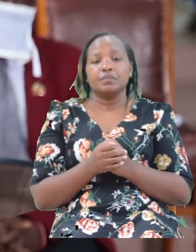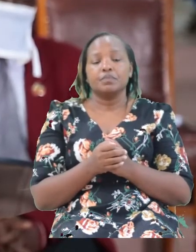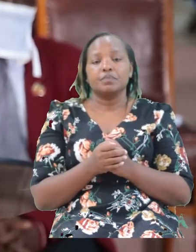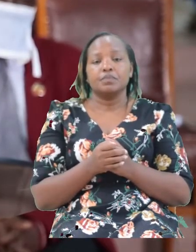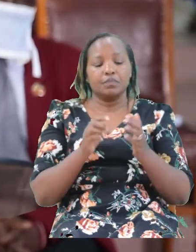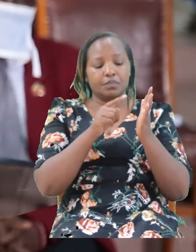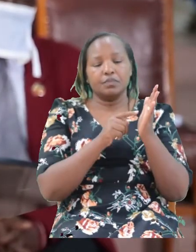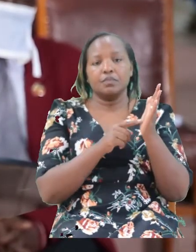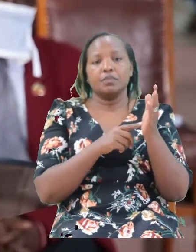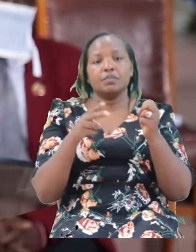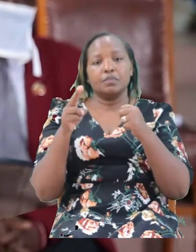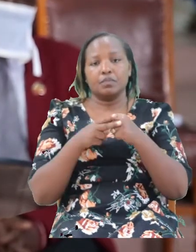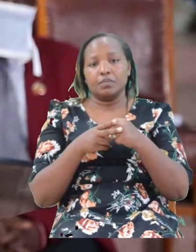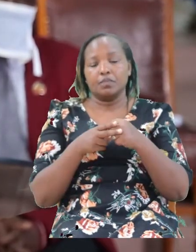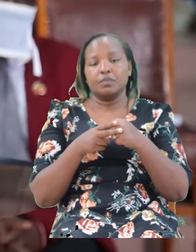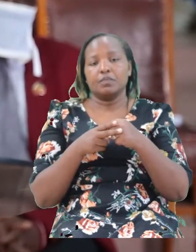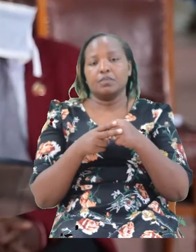Jambo la saba,